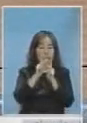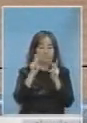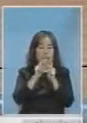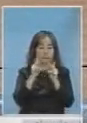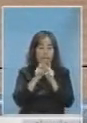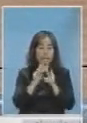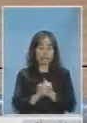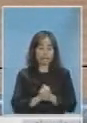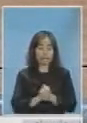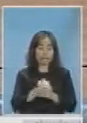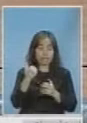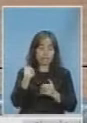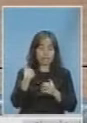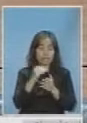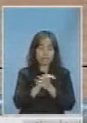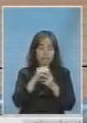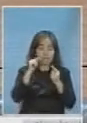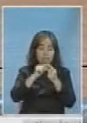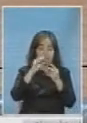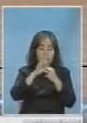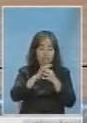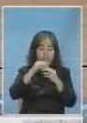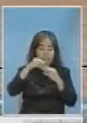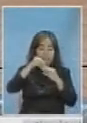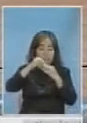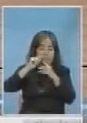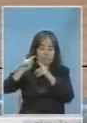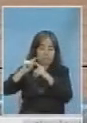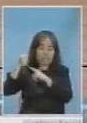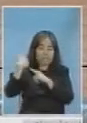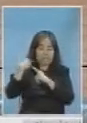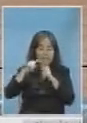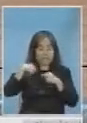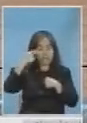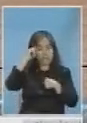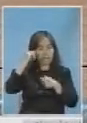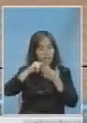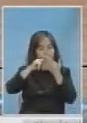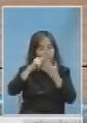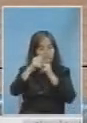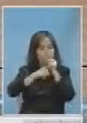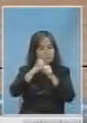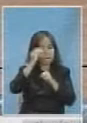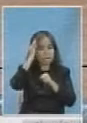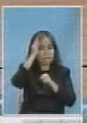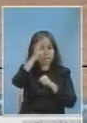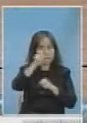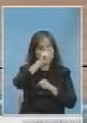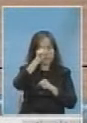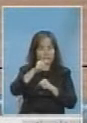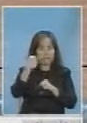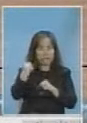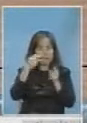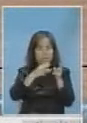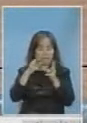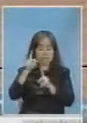ใหญ่ไม่ให้ความเห็นชอบกับข้อเสนอนี้ผมก็ไม่แน่ใจว่าในปีต่อๆไปเราจะมีดัชนีชี้วัดในเรื่